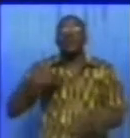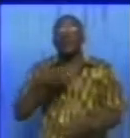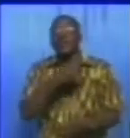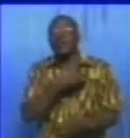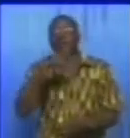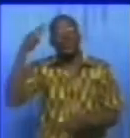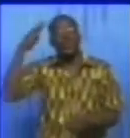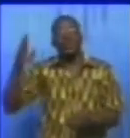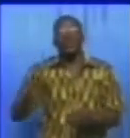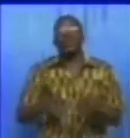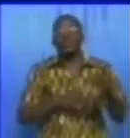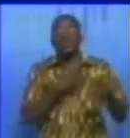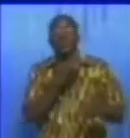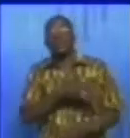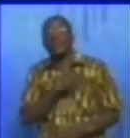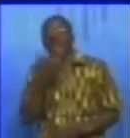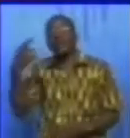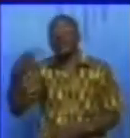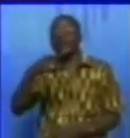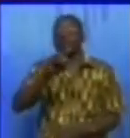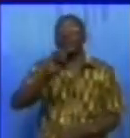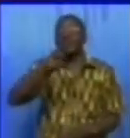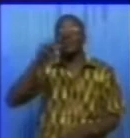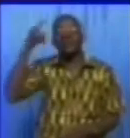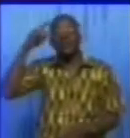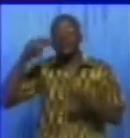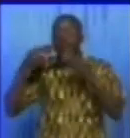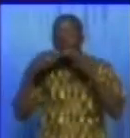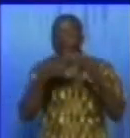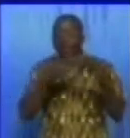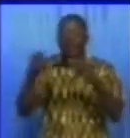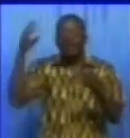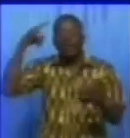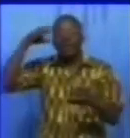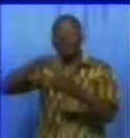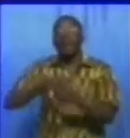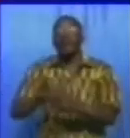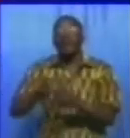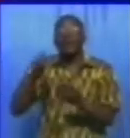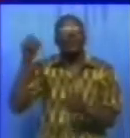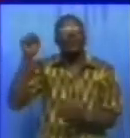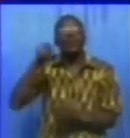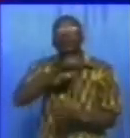et de plaisir à Ourfi, à la mare et dans les dunes de sable.